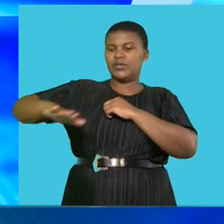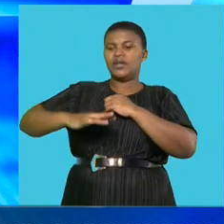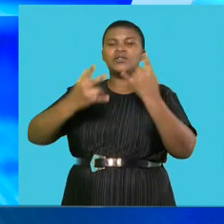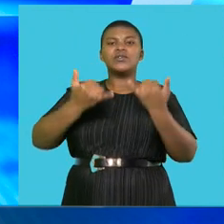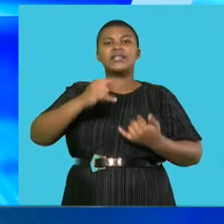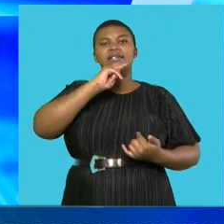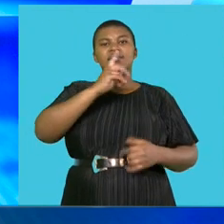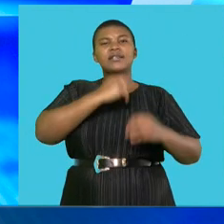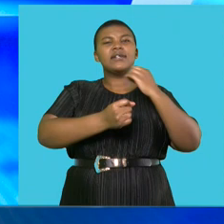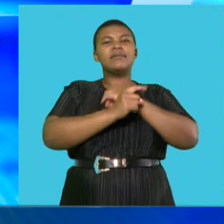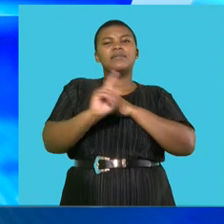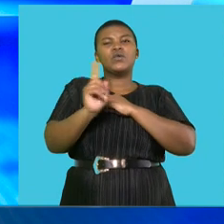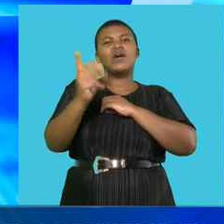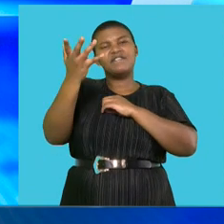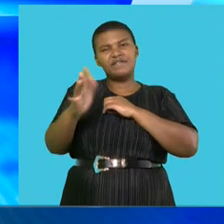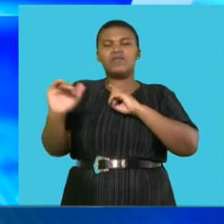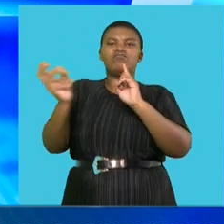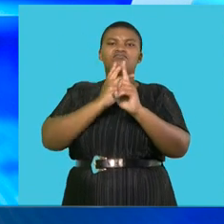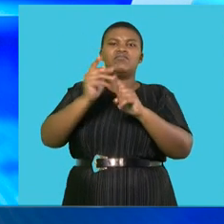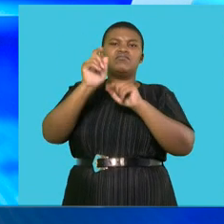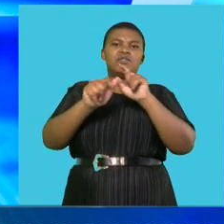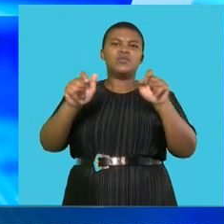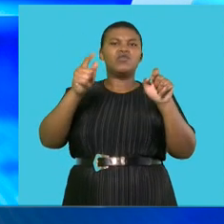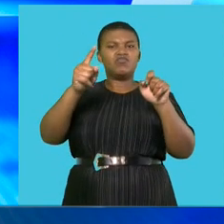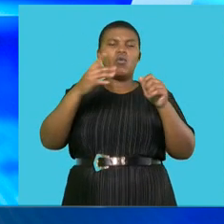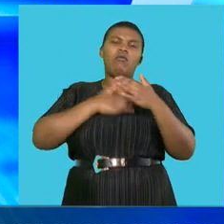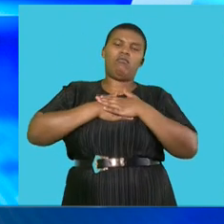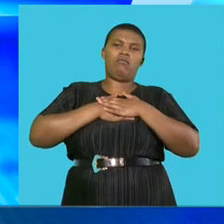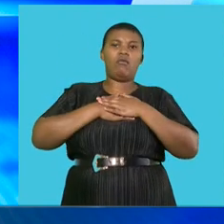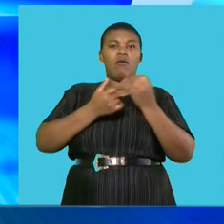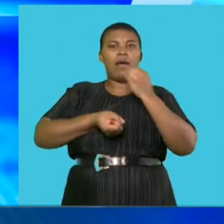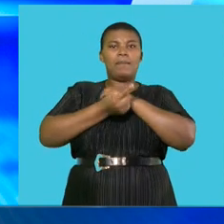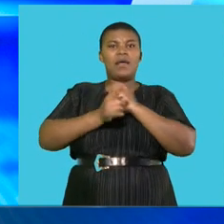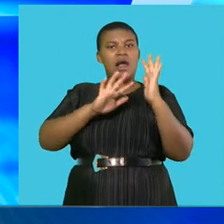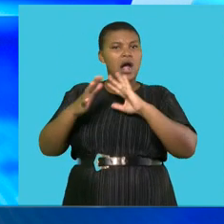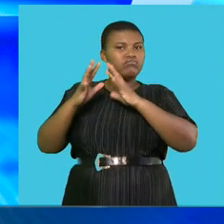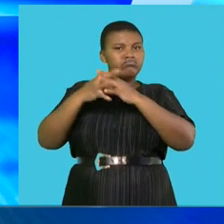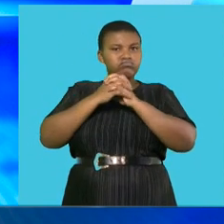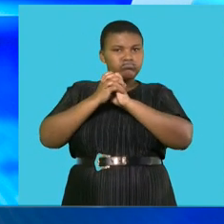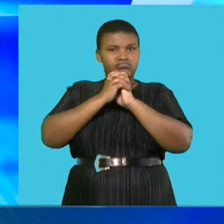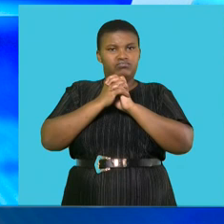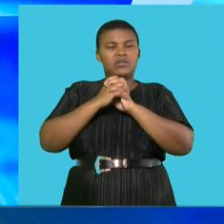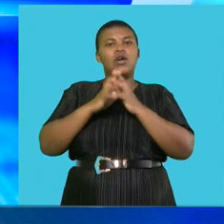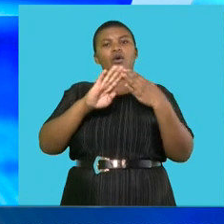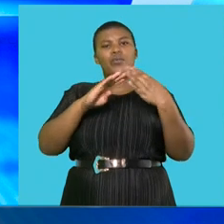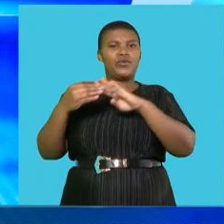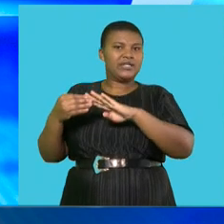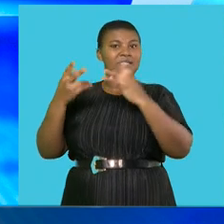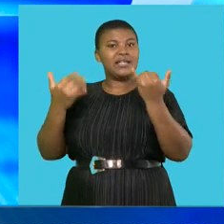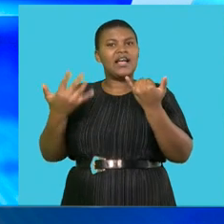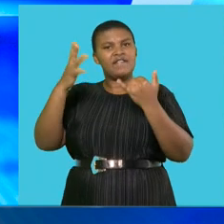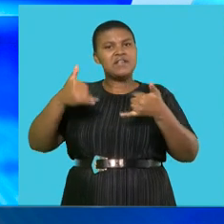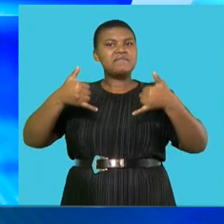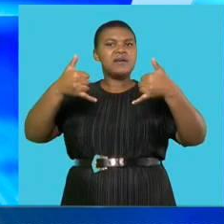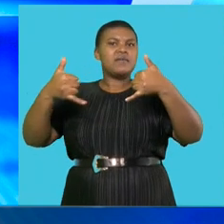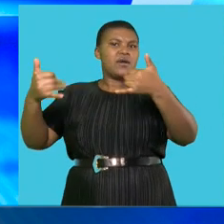kumelise kona malumu awa nge kaza lawa alba mbe emparatini kulo umtrimbi kekubo na galabu mte tobe konyidi suangez ndondo ni